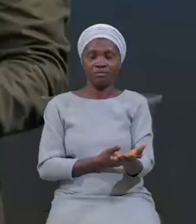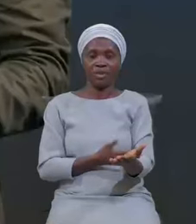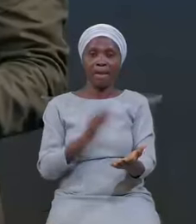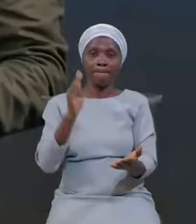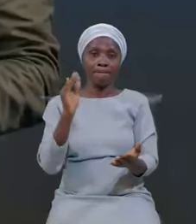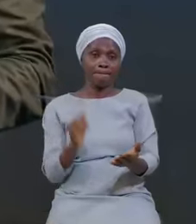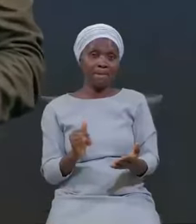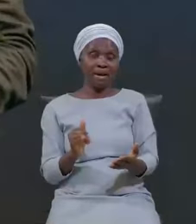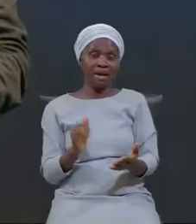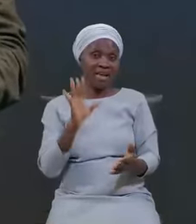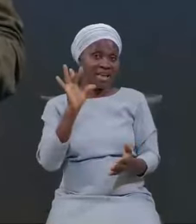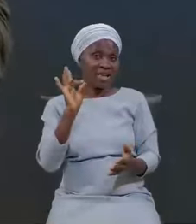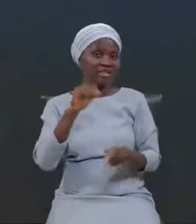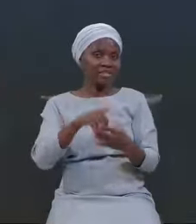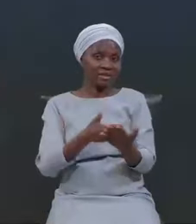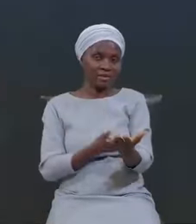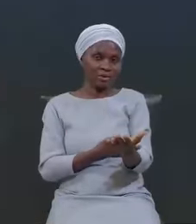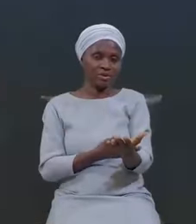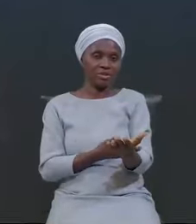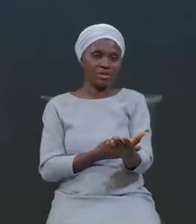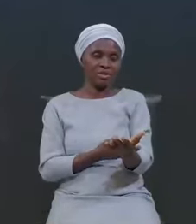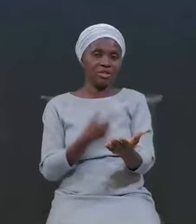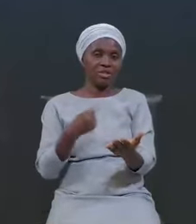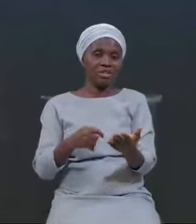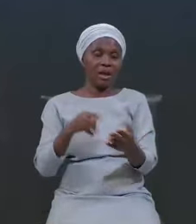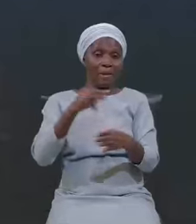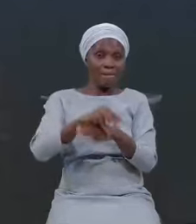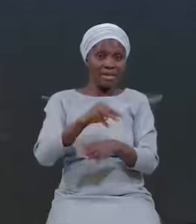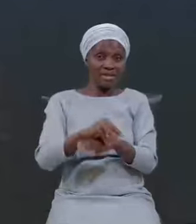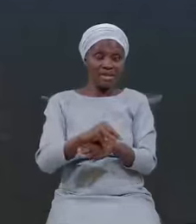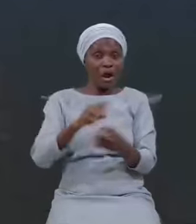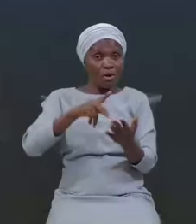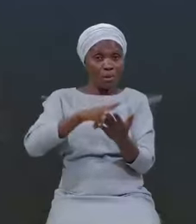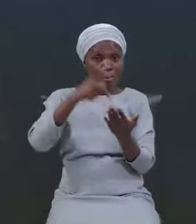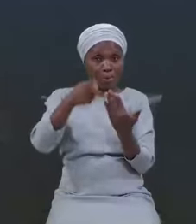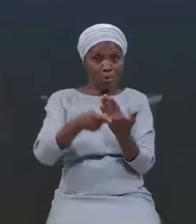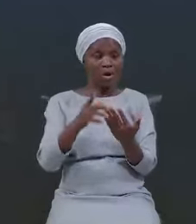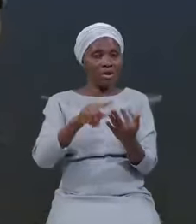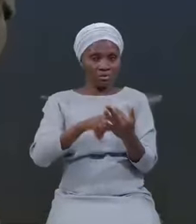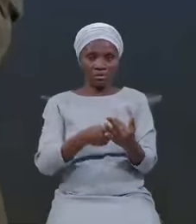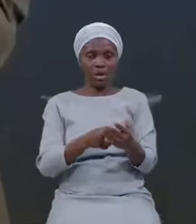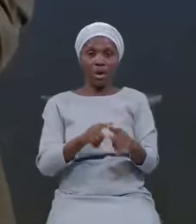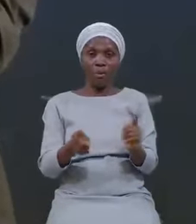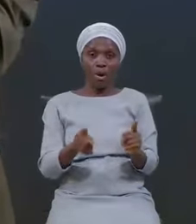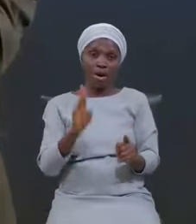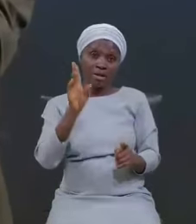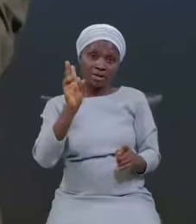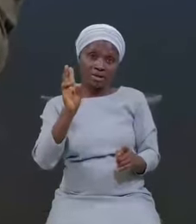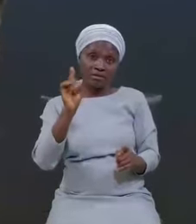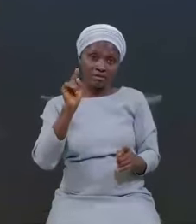déjà à 8h, le programme commence, mais à 7h30, nous devons être là.